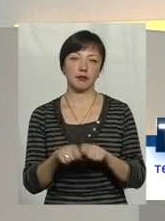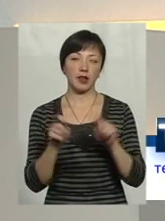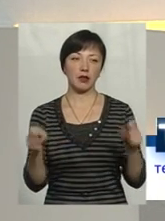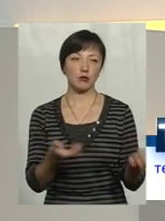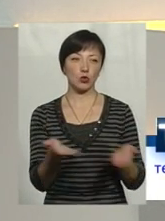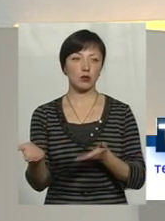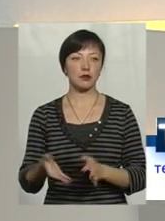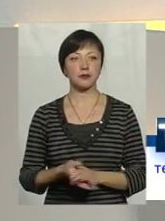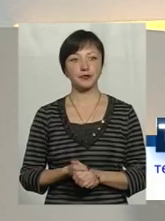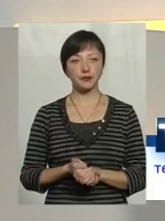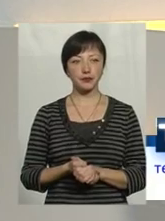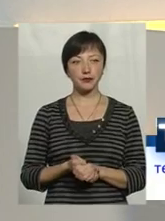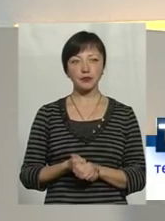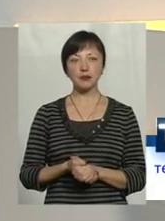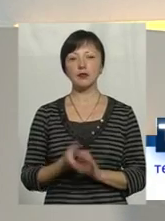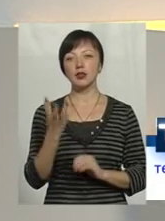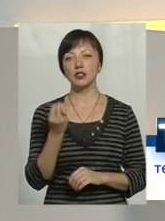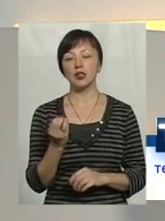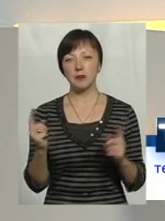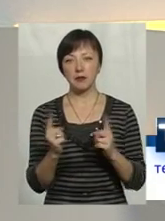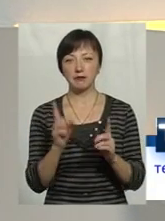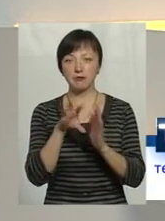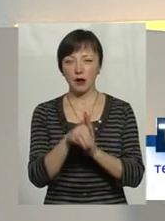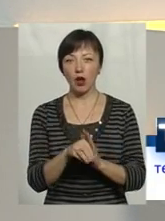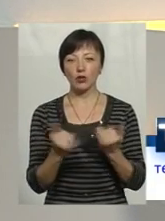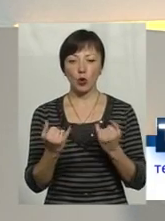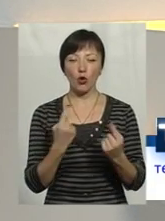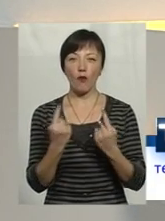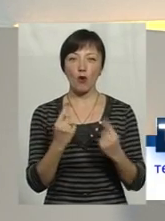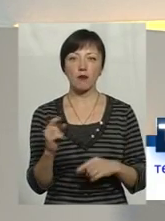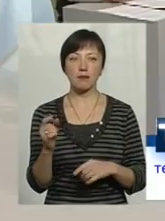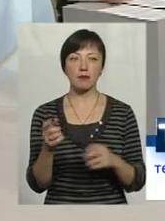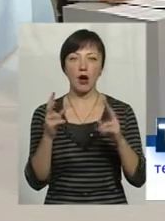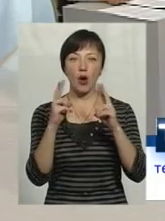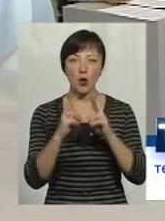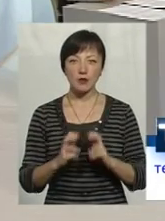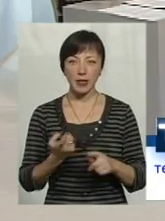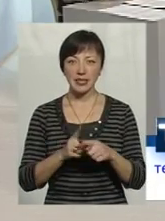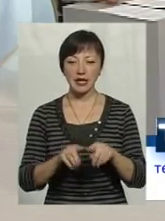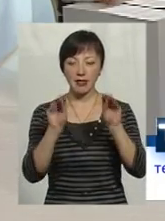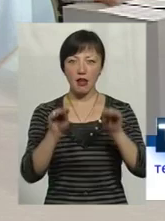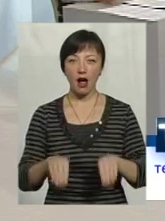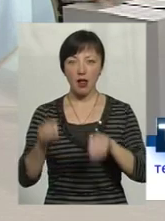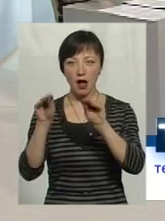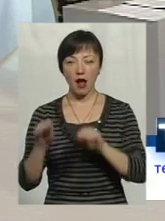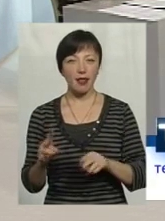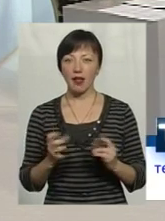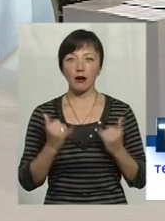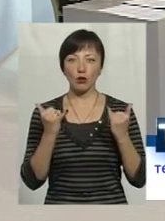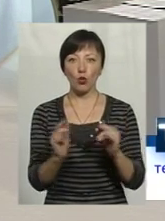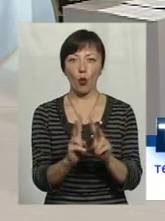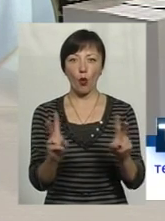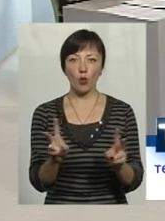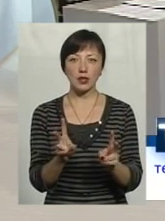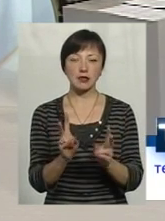дзвінків. Ось. І ще маленька вставка, що ми все ж таки сьогодні говоримо, ми розбираємо ці декларації, аналізуємо не для того, щоб